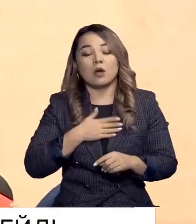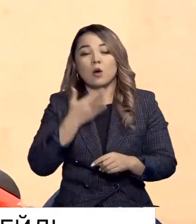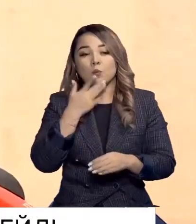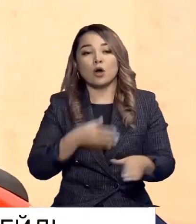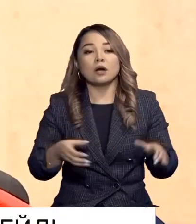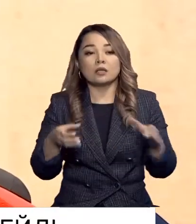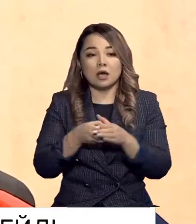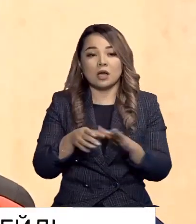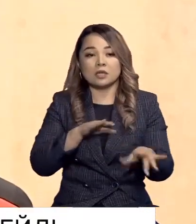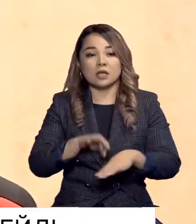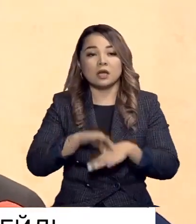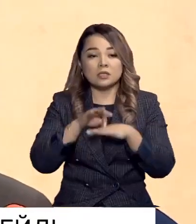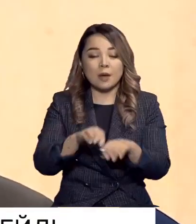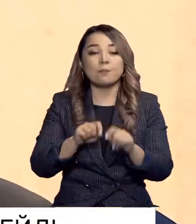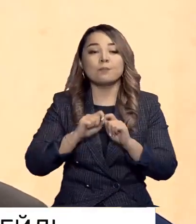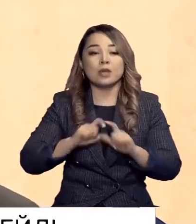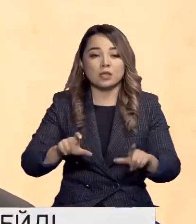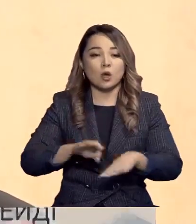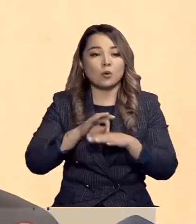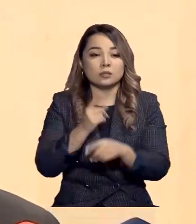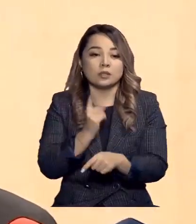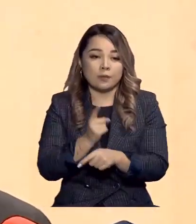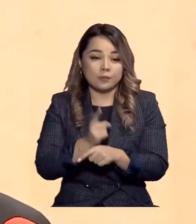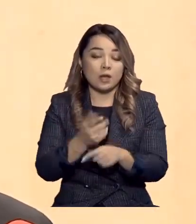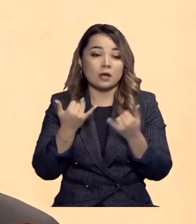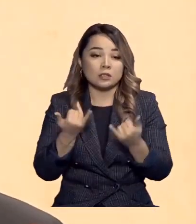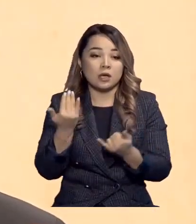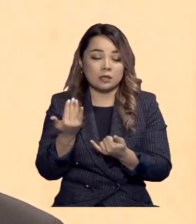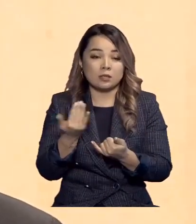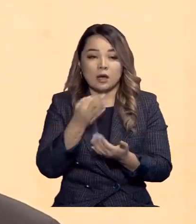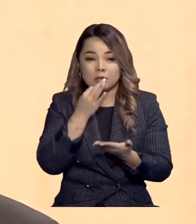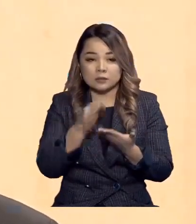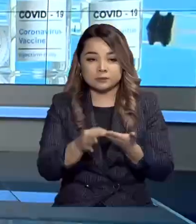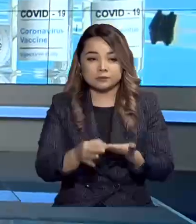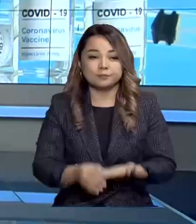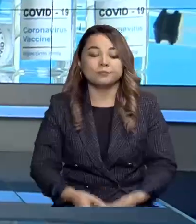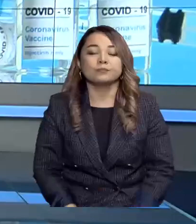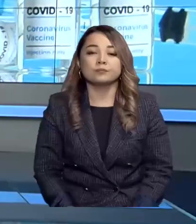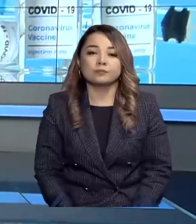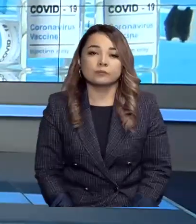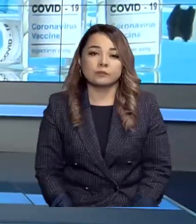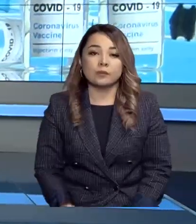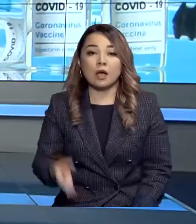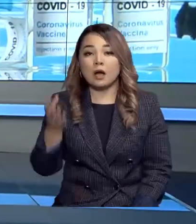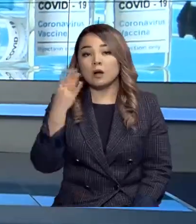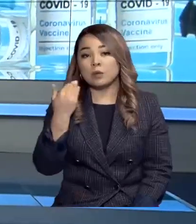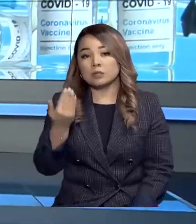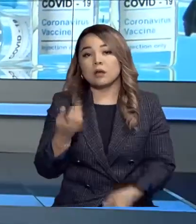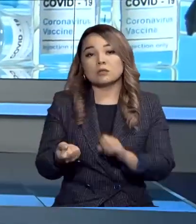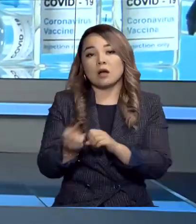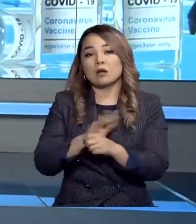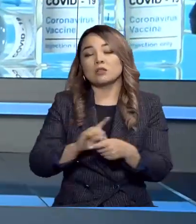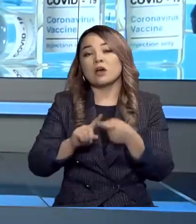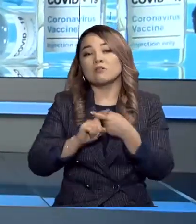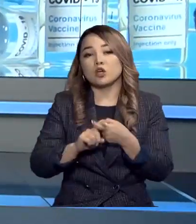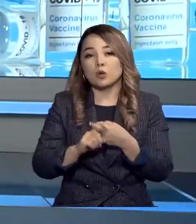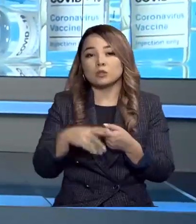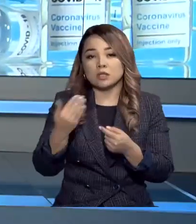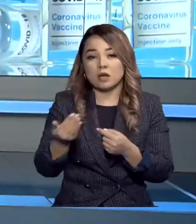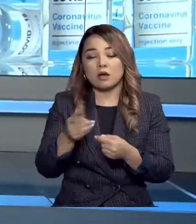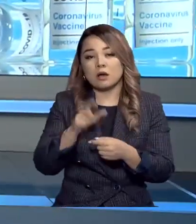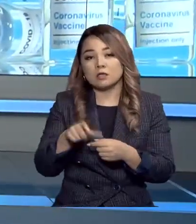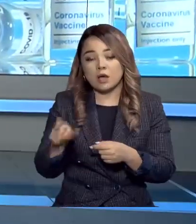бұқаралық іс-шаралар мектептерде өткізілмейді. Оларға тыйым салдық. Алматыда коронавирус жұқтырғандар саны